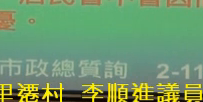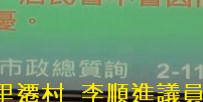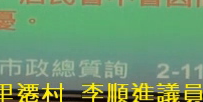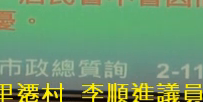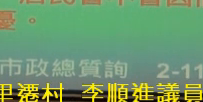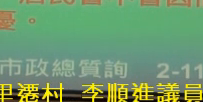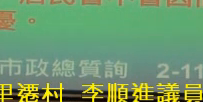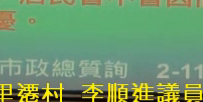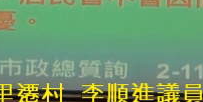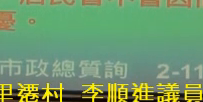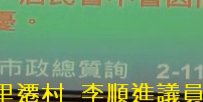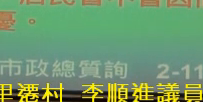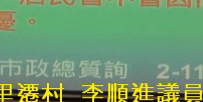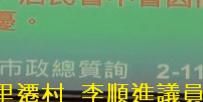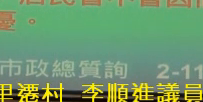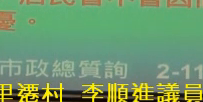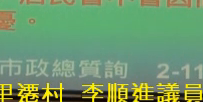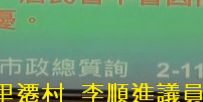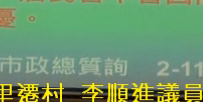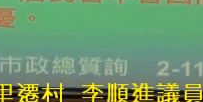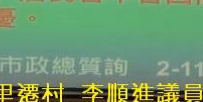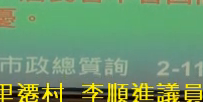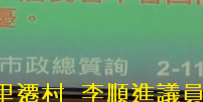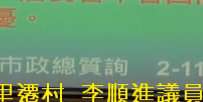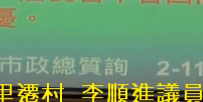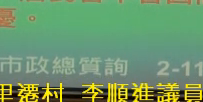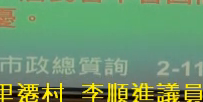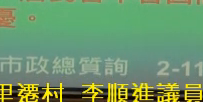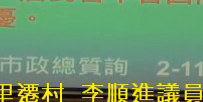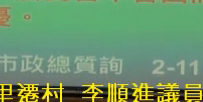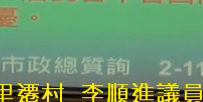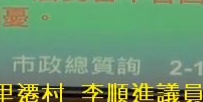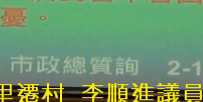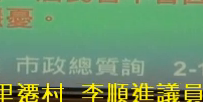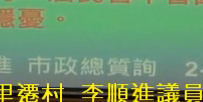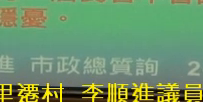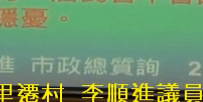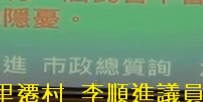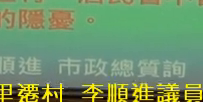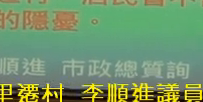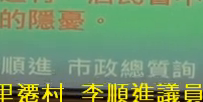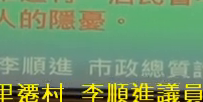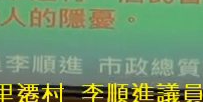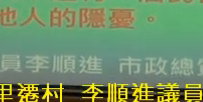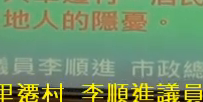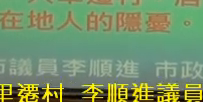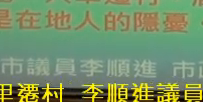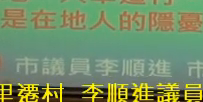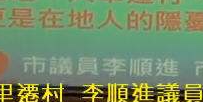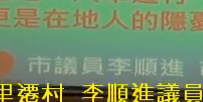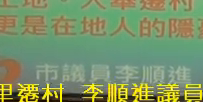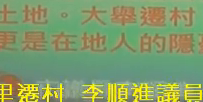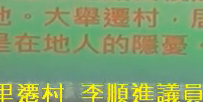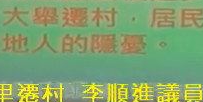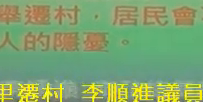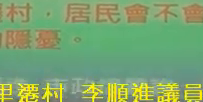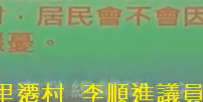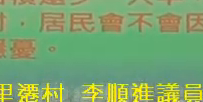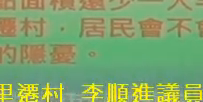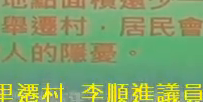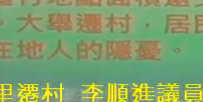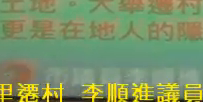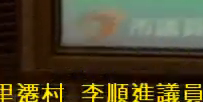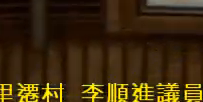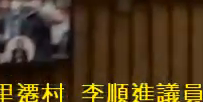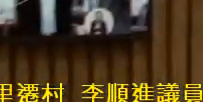你打比，他现在在做这个专案。 谢谢。 好，我们请李副市长答。 好，谢谢魏长，谢谢李业。现